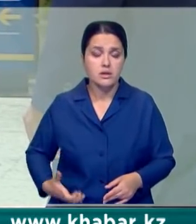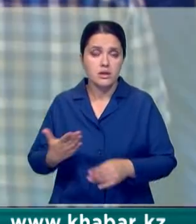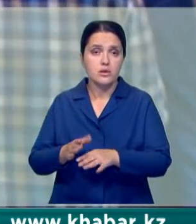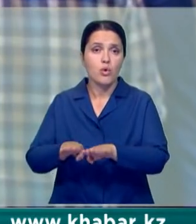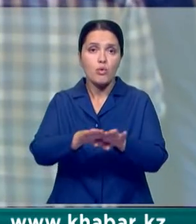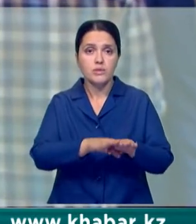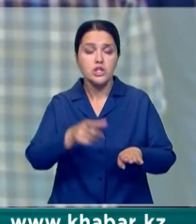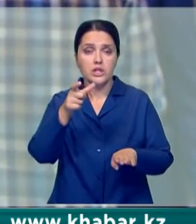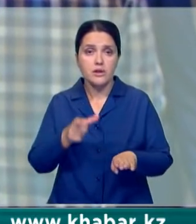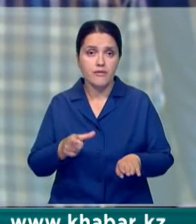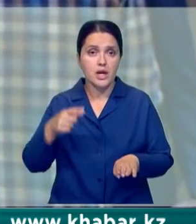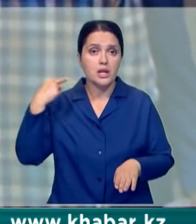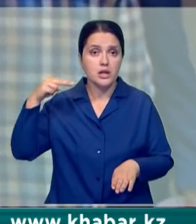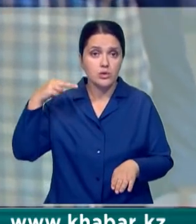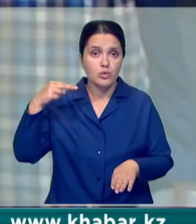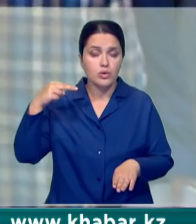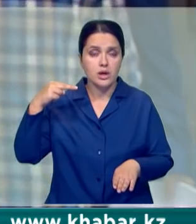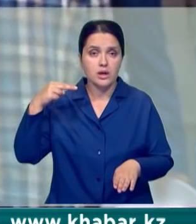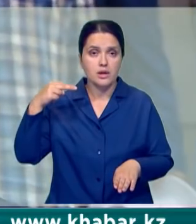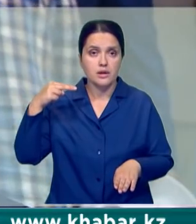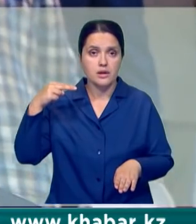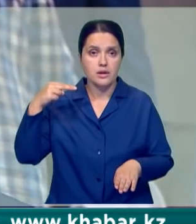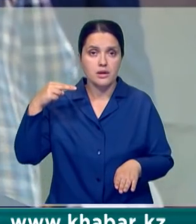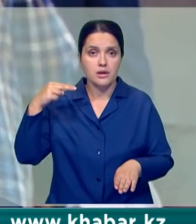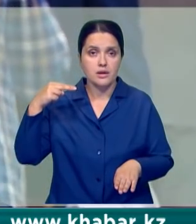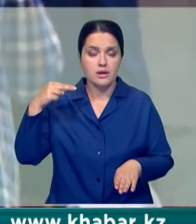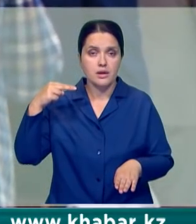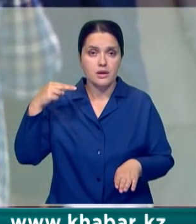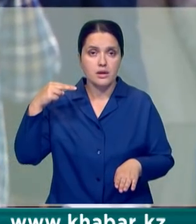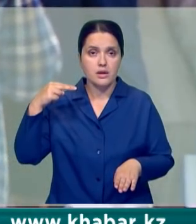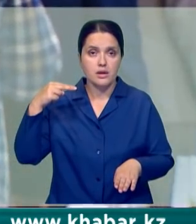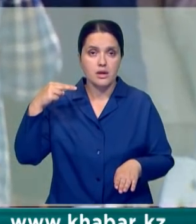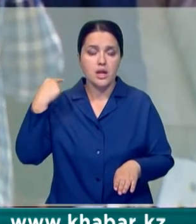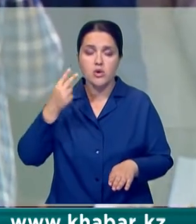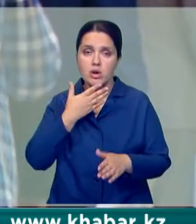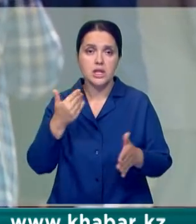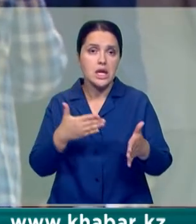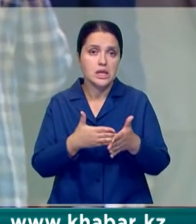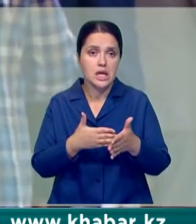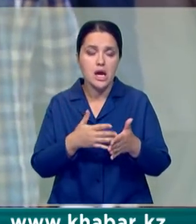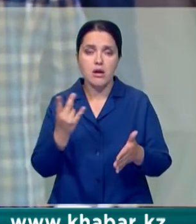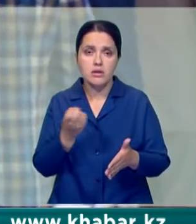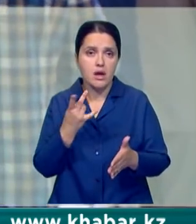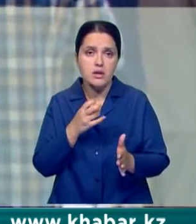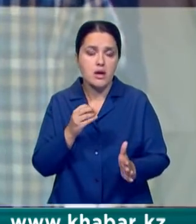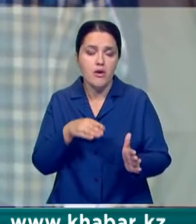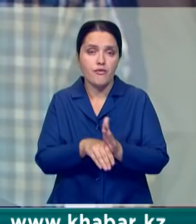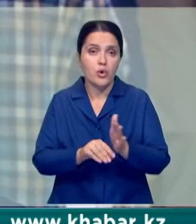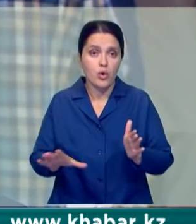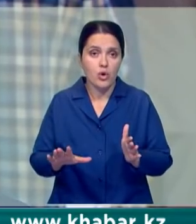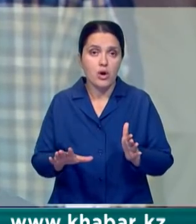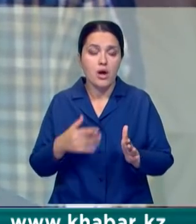мы должны к этому идти то есть литература не имеет границ имя и национальность то есть мы должны